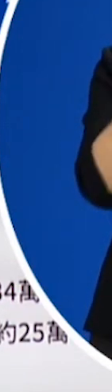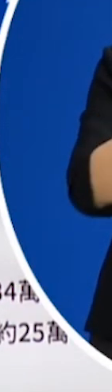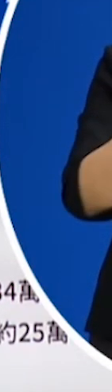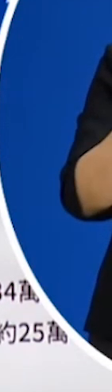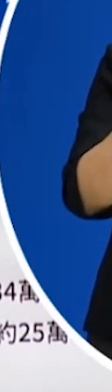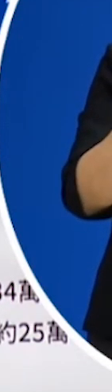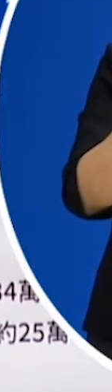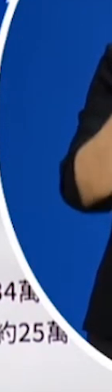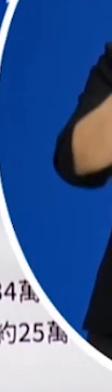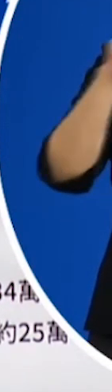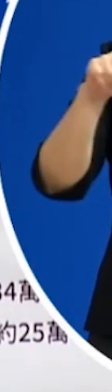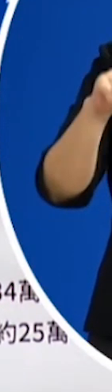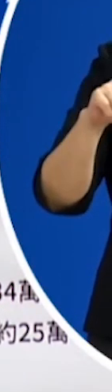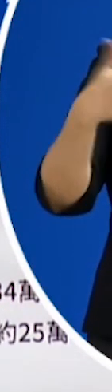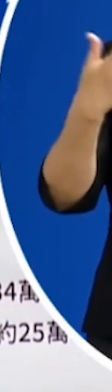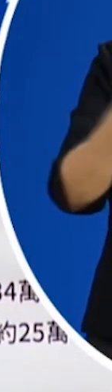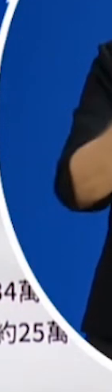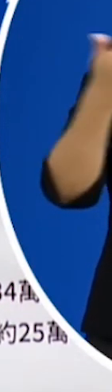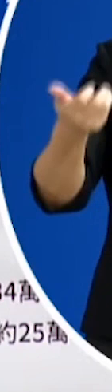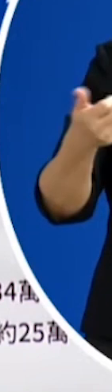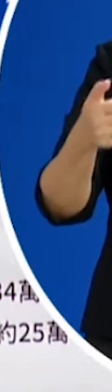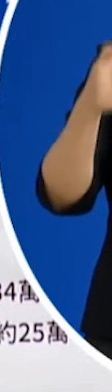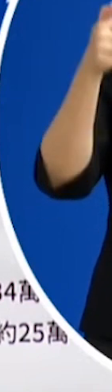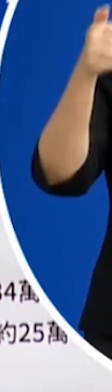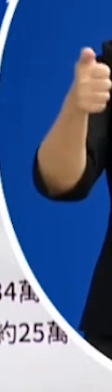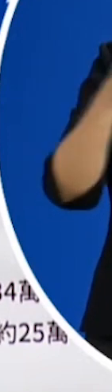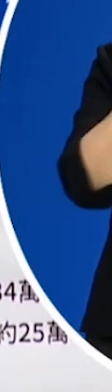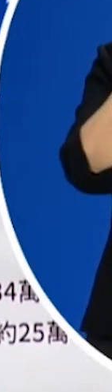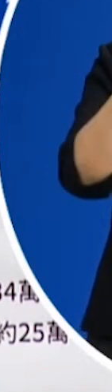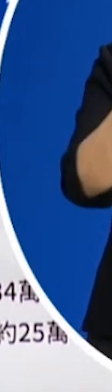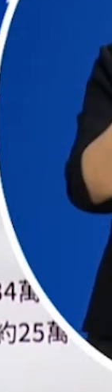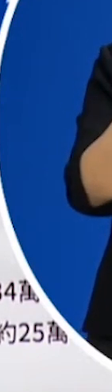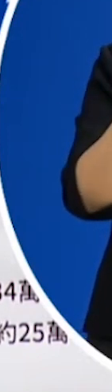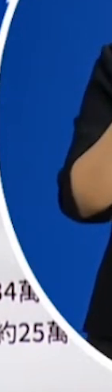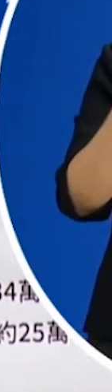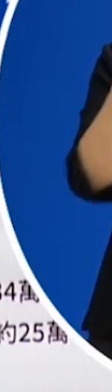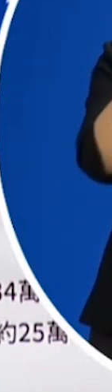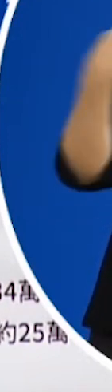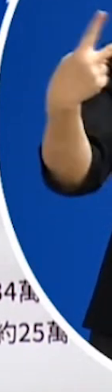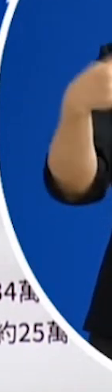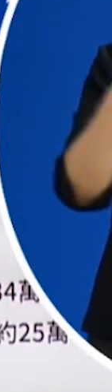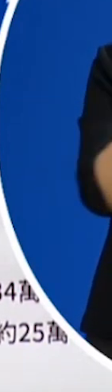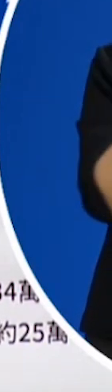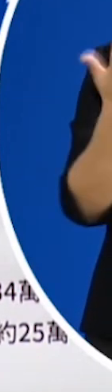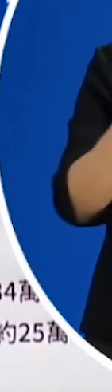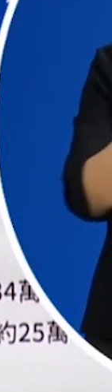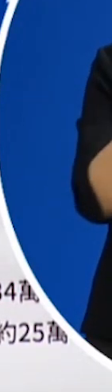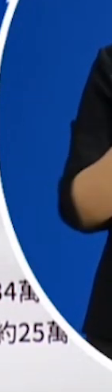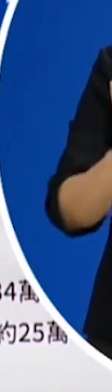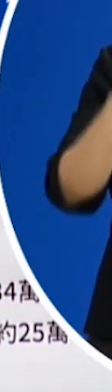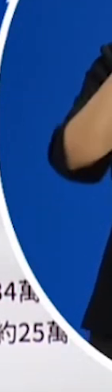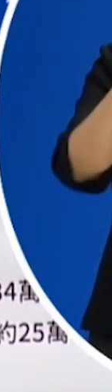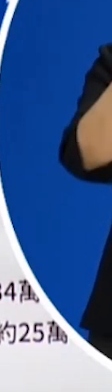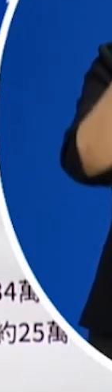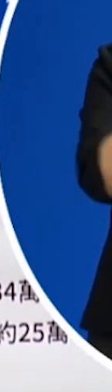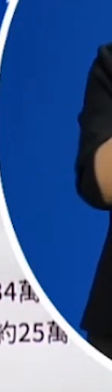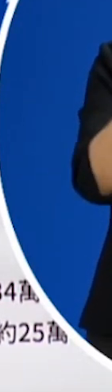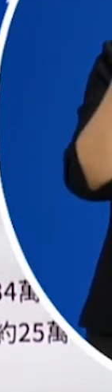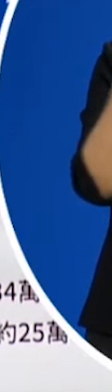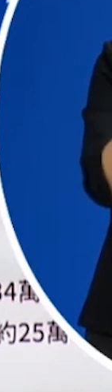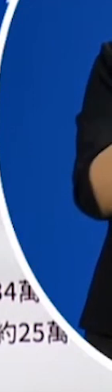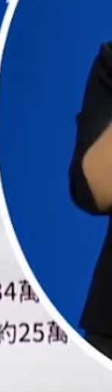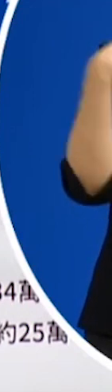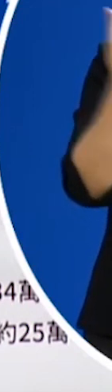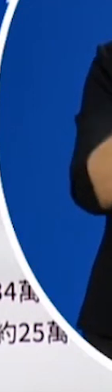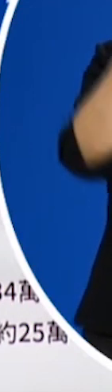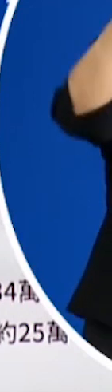打，那就50人×100%，那相对的社会的整体的保护力相对的低。好，所以目